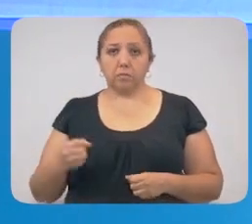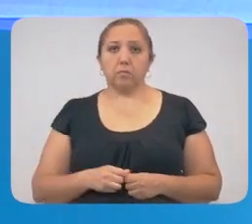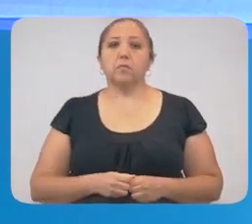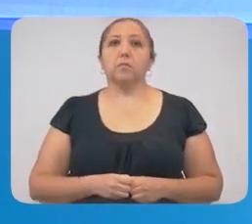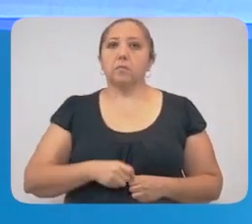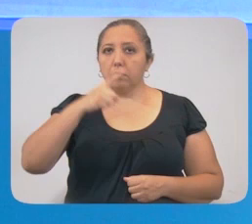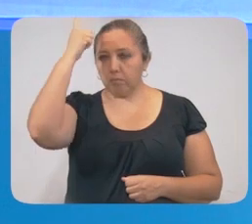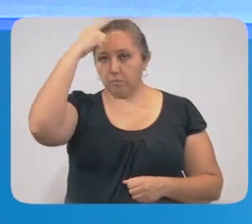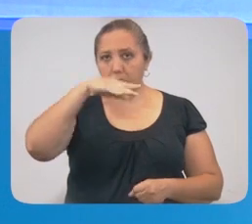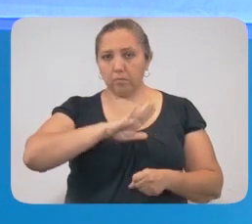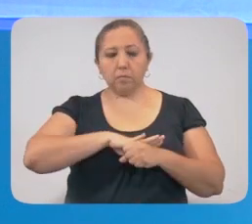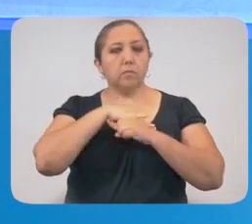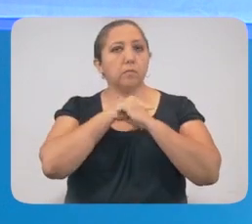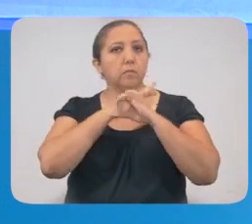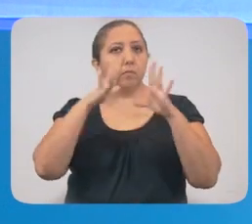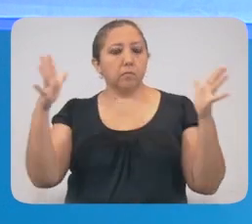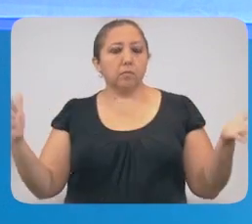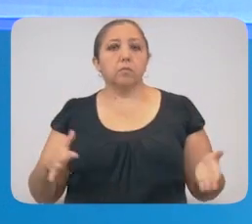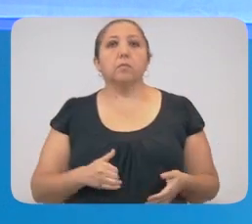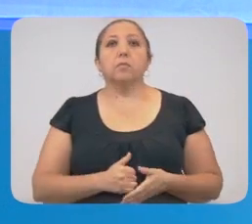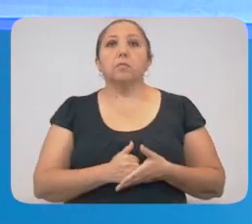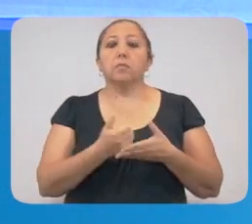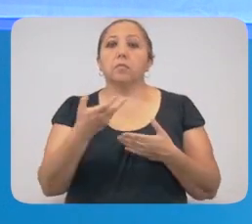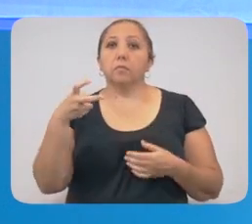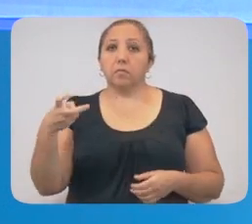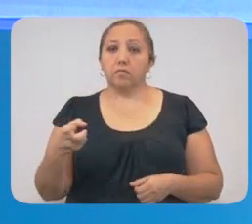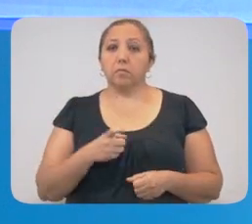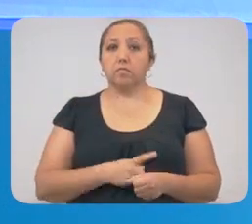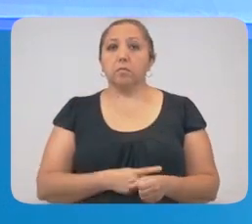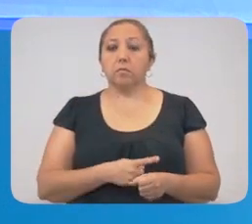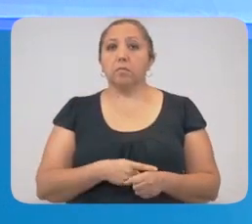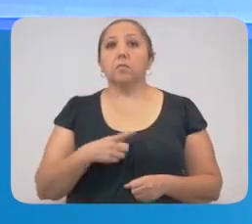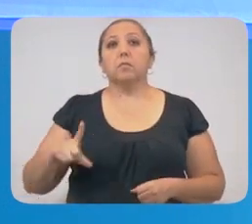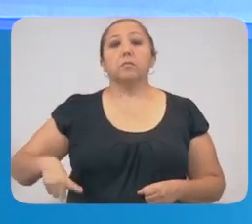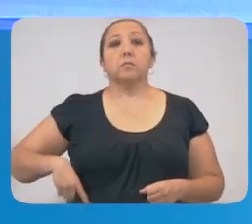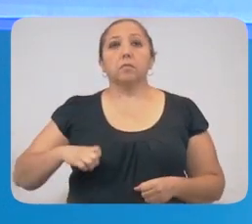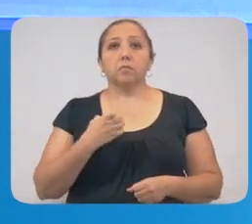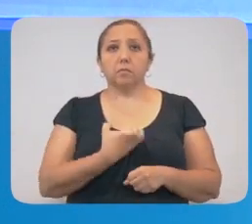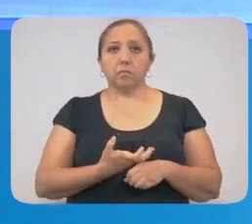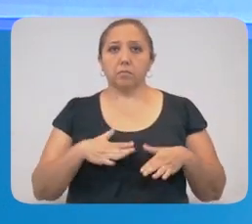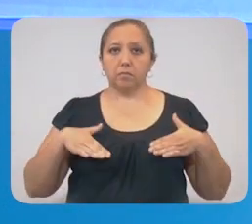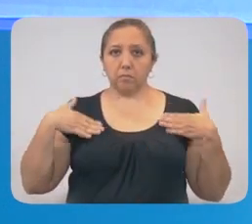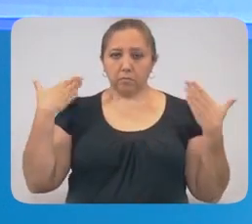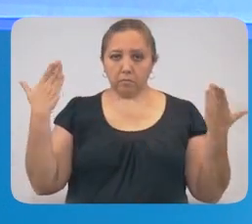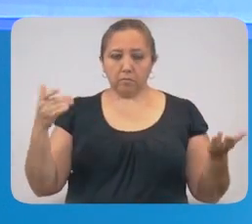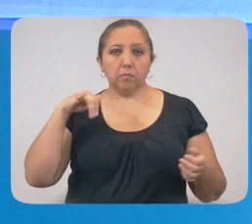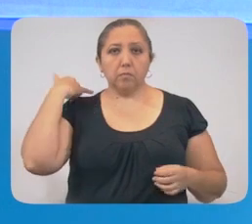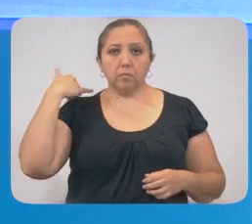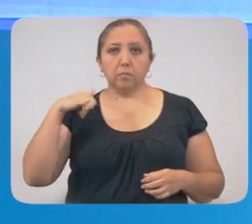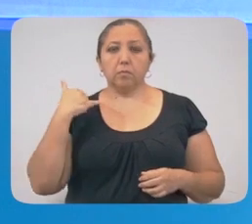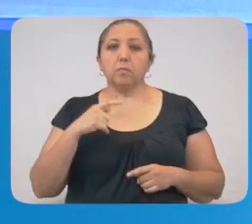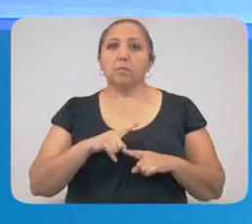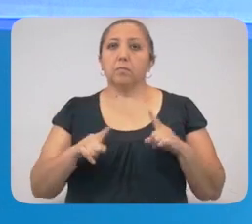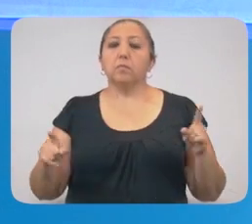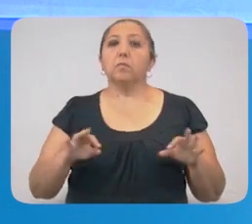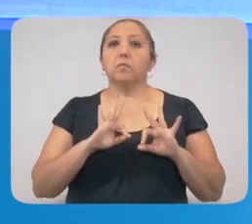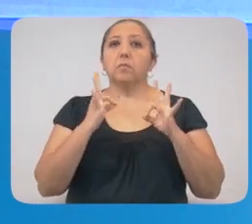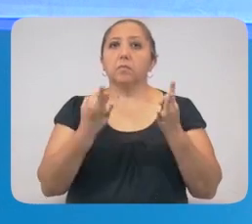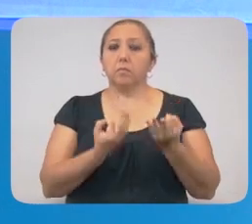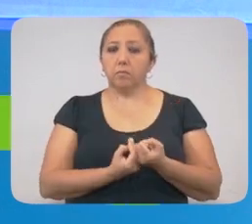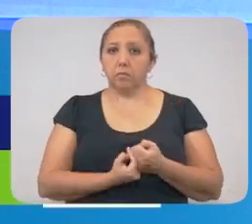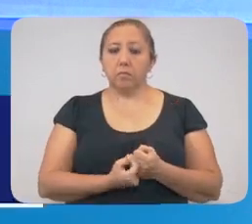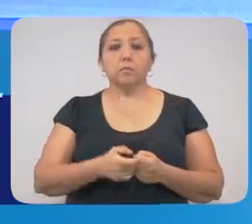809-82-28-26, Ichmayawa español, vale lejela chen utial mak tu chik pujalti le coronavirus COVID-19. Tu chikul internet